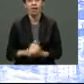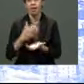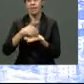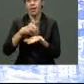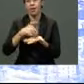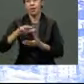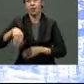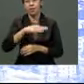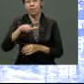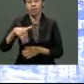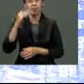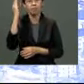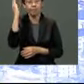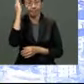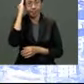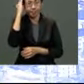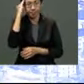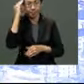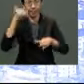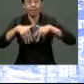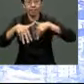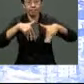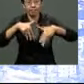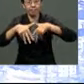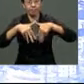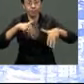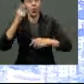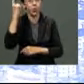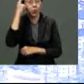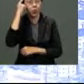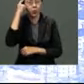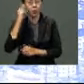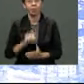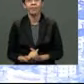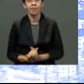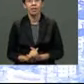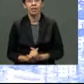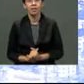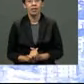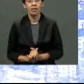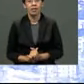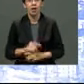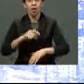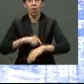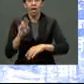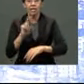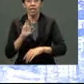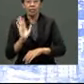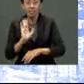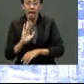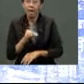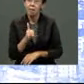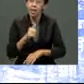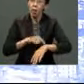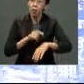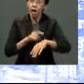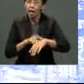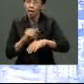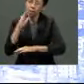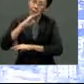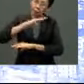ชมนะครับพี่น้องประชาชนทุกๆท่านได้ทราบซึ่งอาจจะไม่ได้เป็นช่วงเวลาของตอนเที่ยงด้วยก็ได้ถ้ามีเวลาอื่นที่เหมาะสม